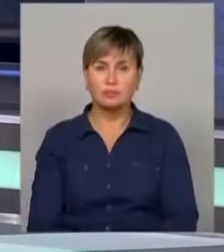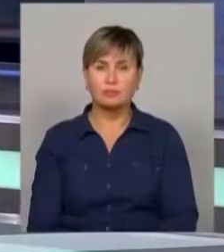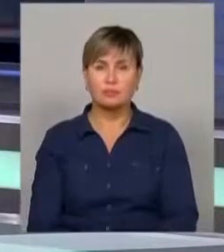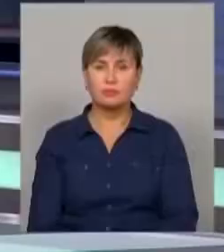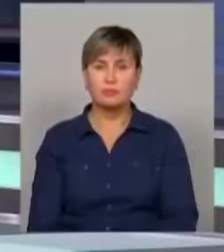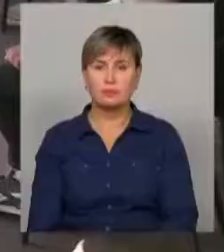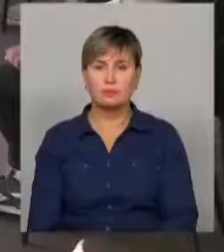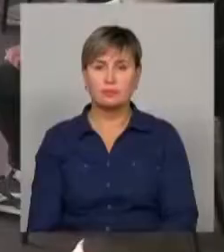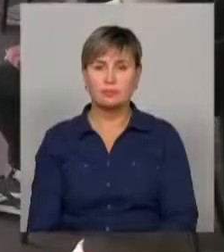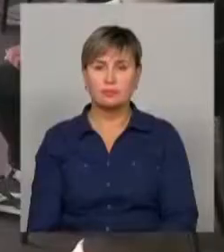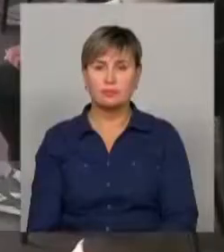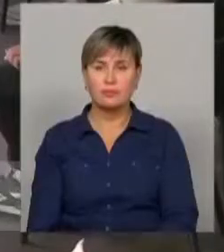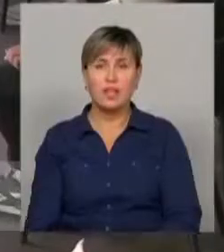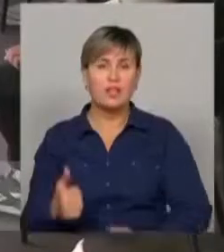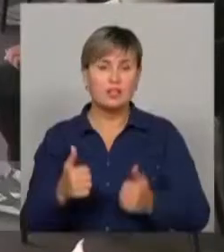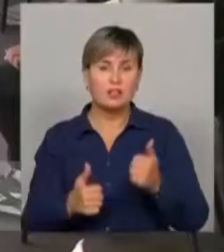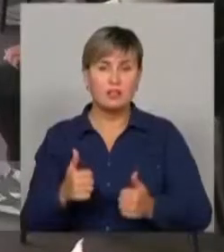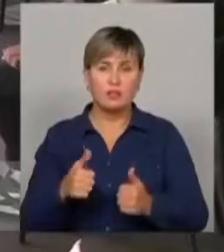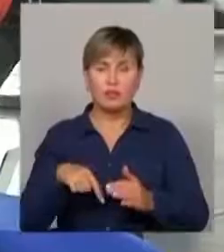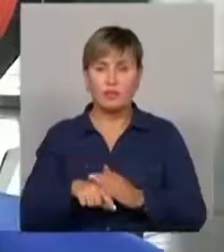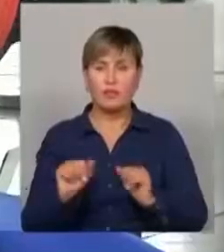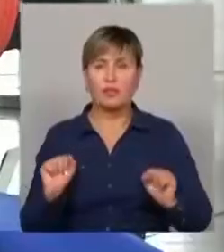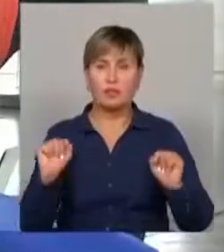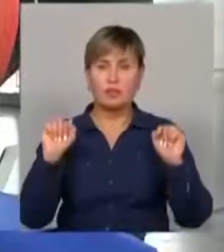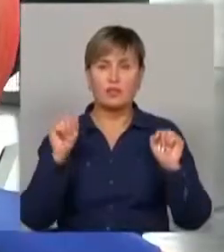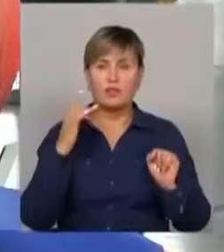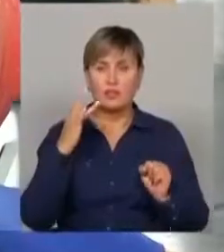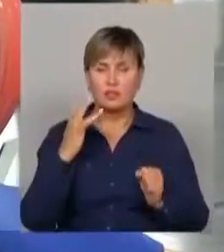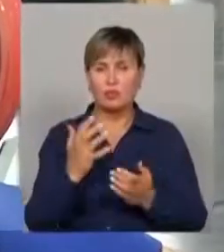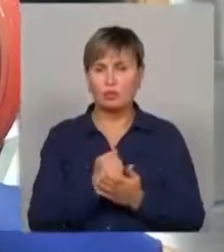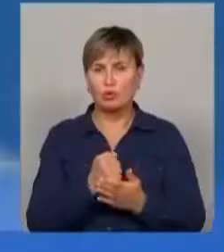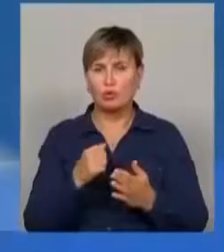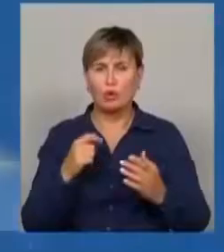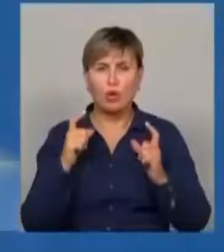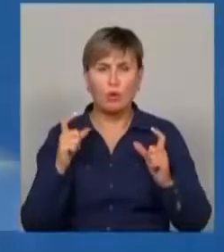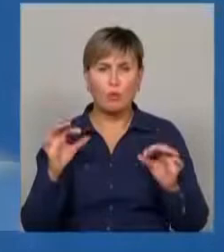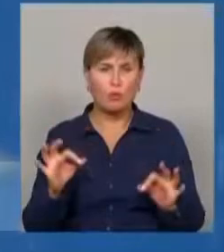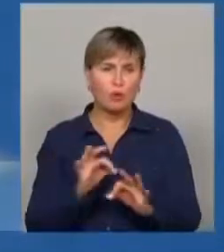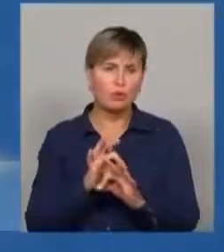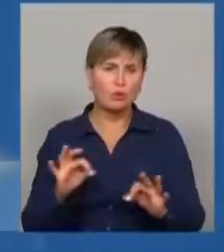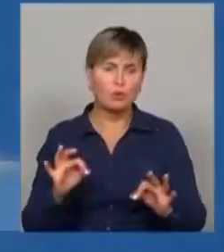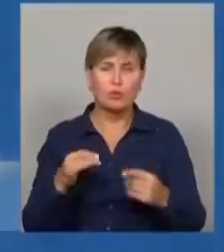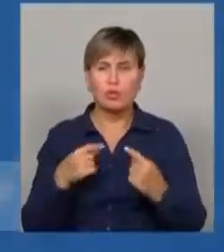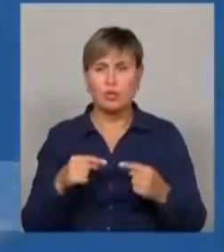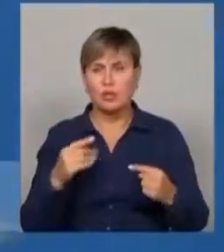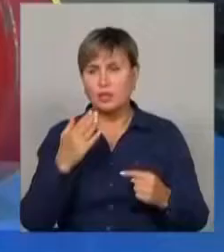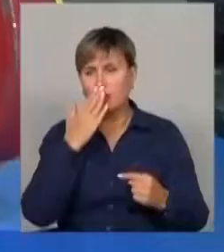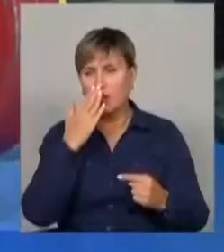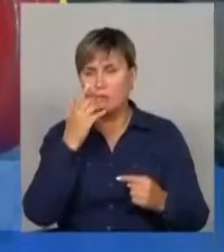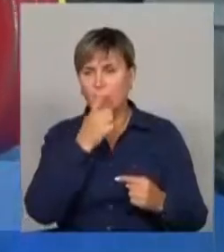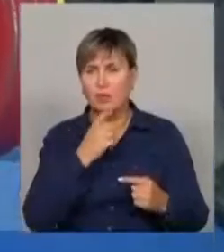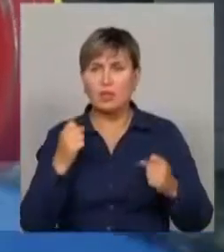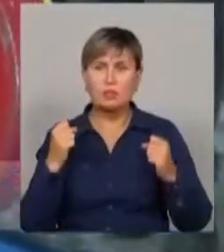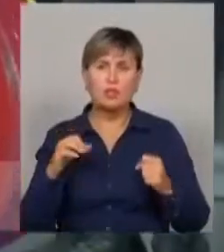Козлова. Соревнования по пауэрлифтингу всегда сопровождаются громкой музыкой, обилием магнезии и запахом ментола.